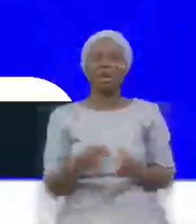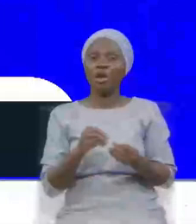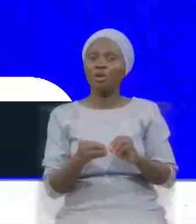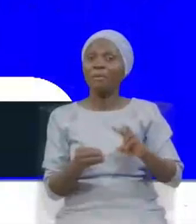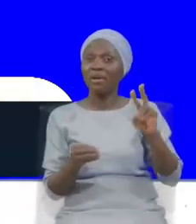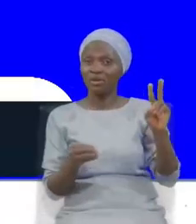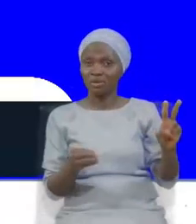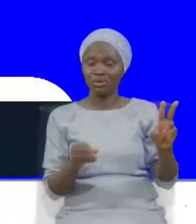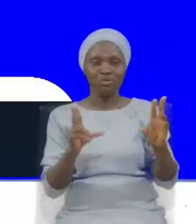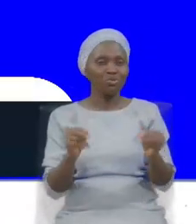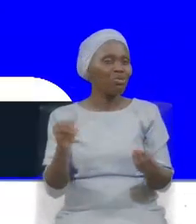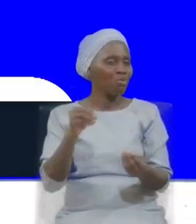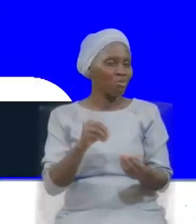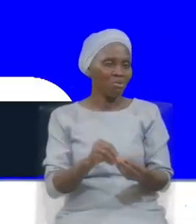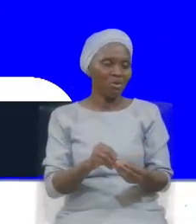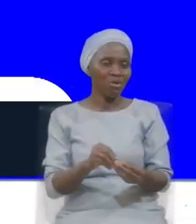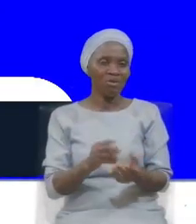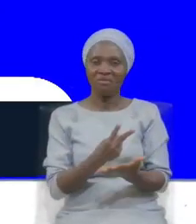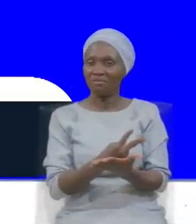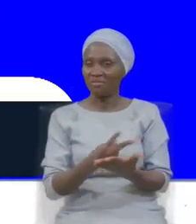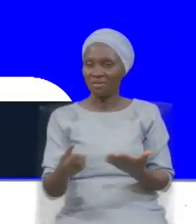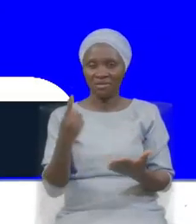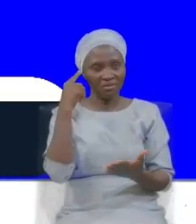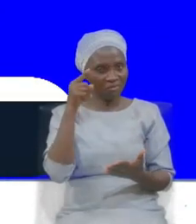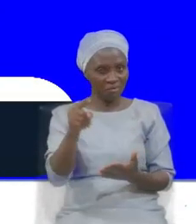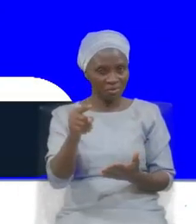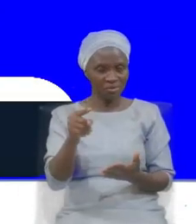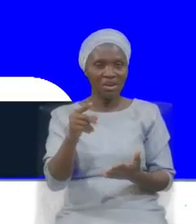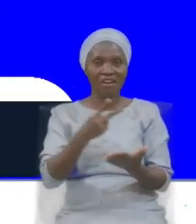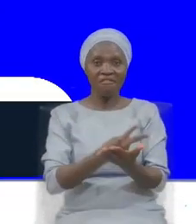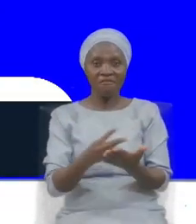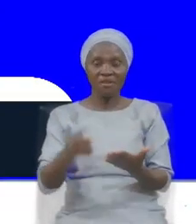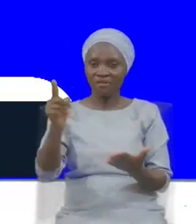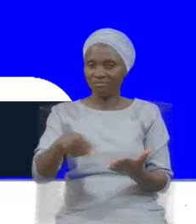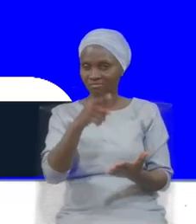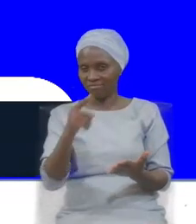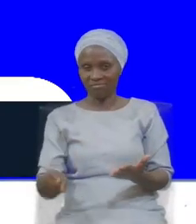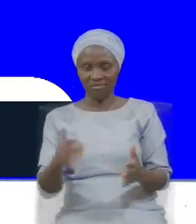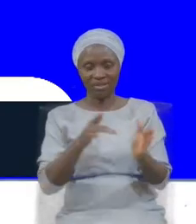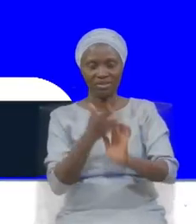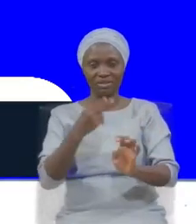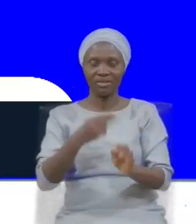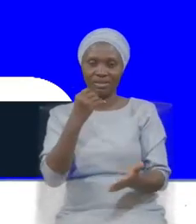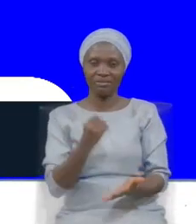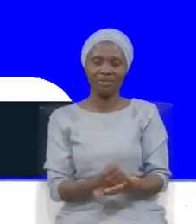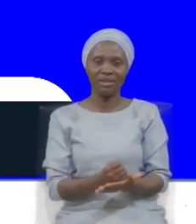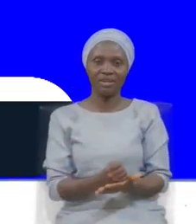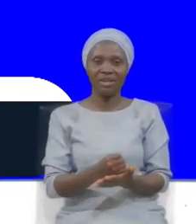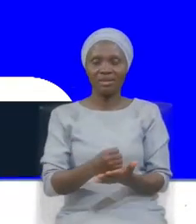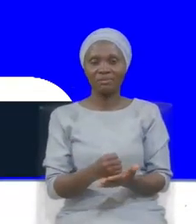retard. L'échec est annulé. La défaite est annulée.